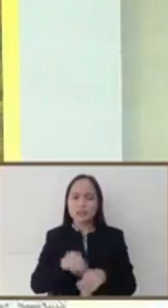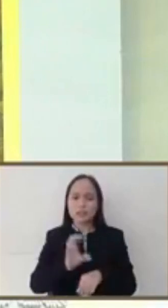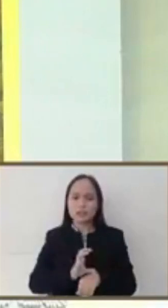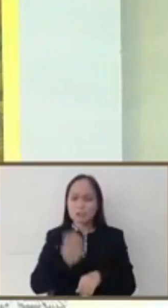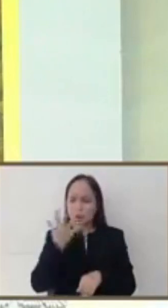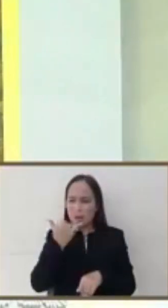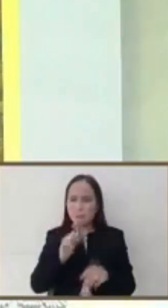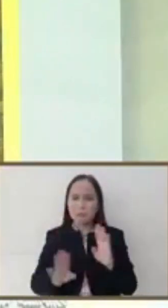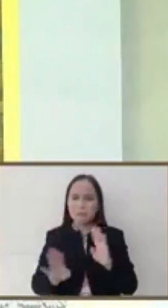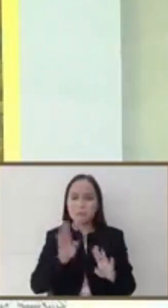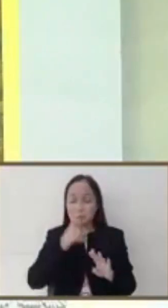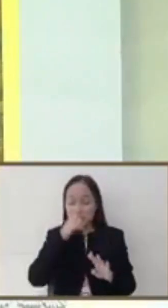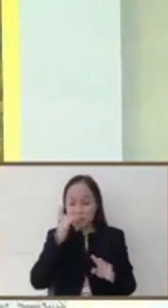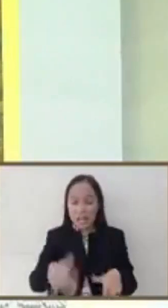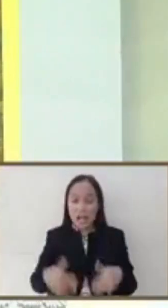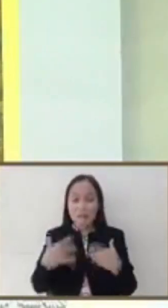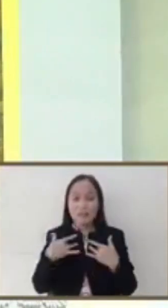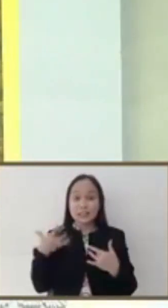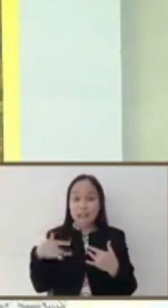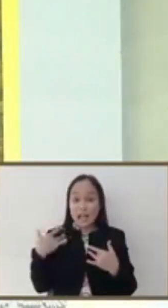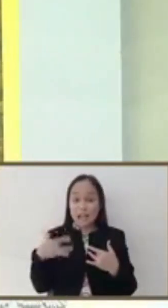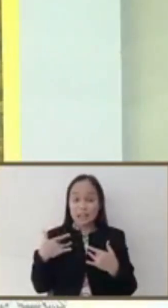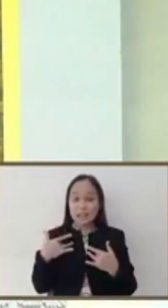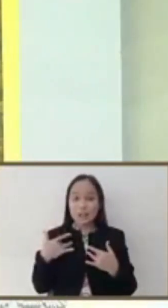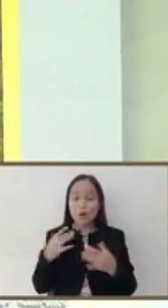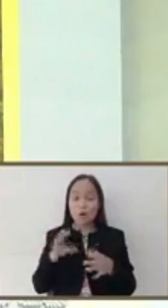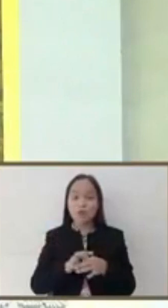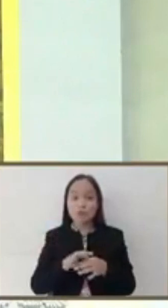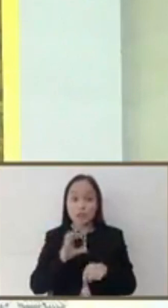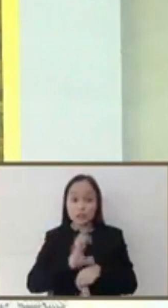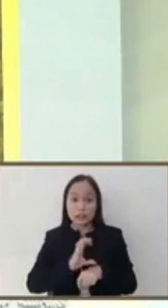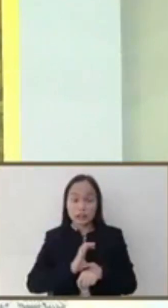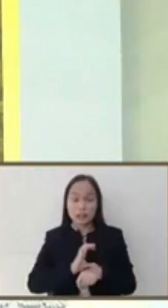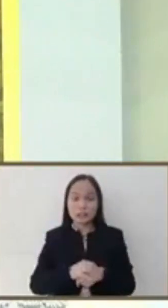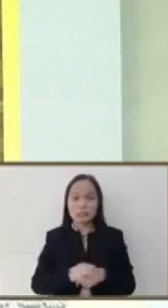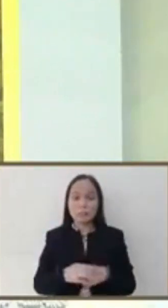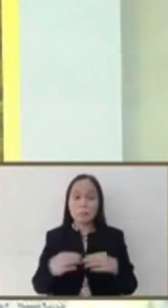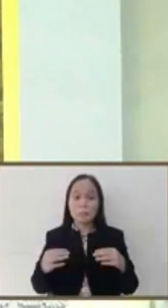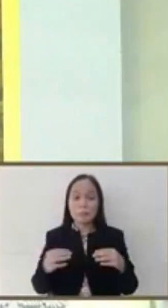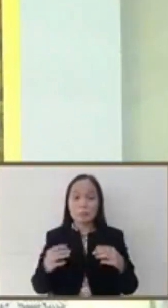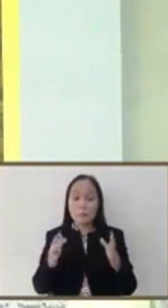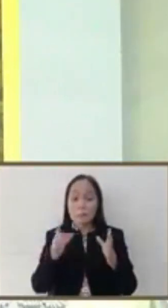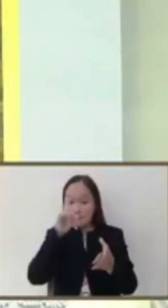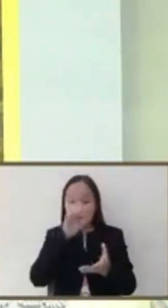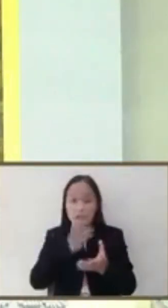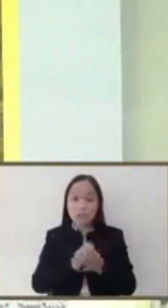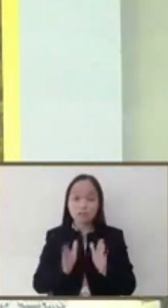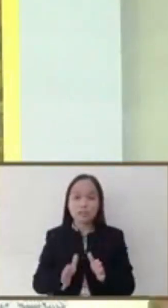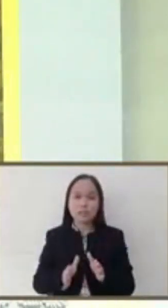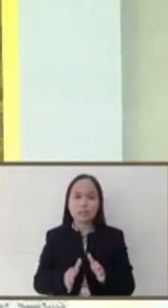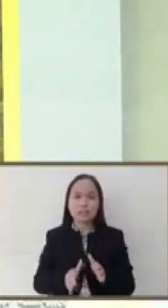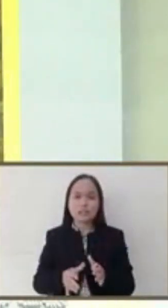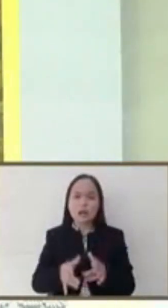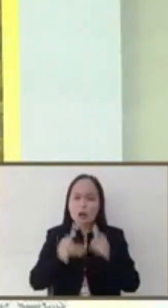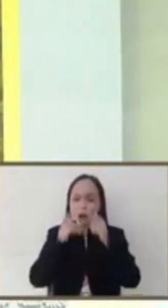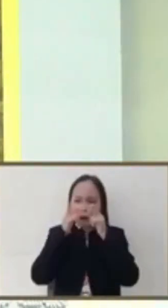Bakit? Yung lifestyle, mga kapatid, ng mga mananampalataya at mga lifestyle ng hindi mananampalataya ay halos magtatagpo na.